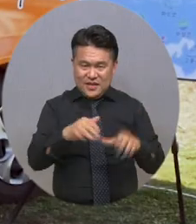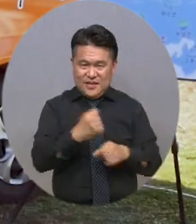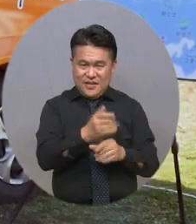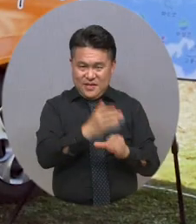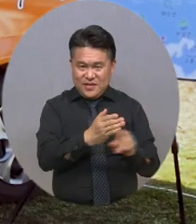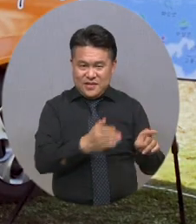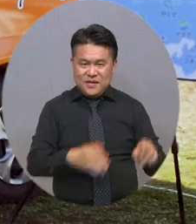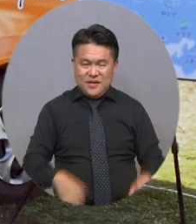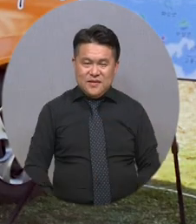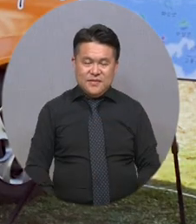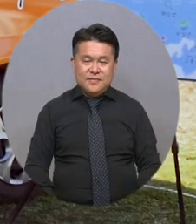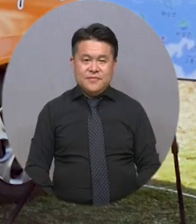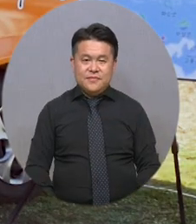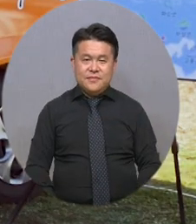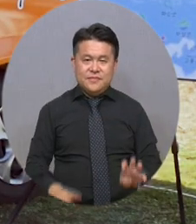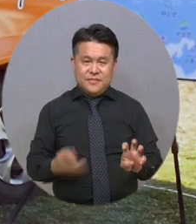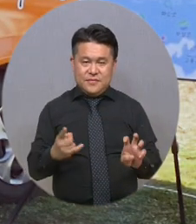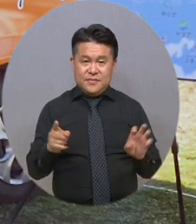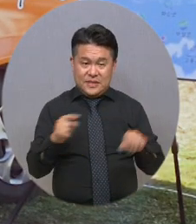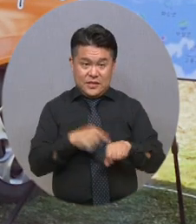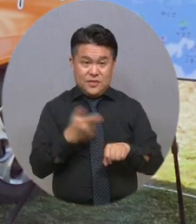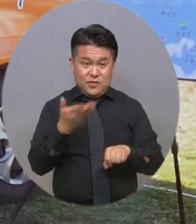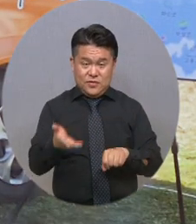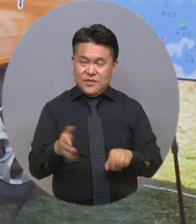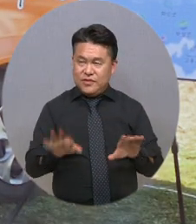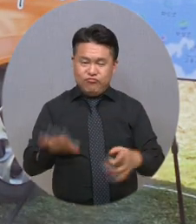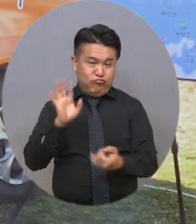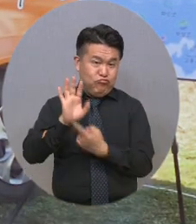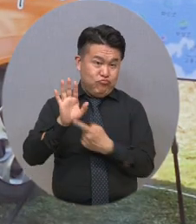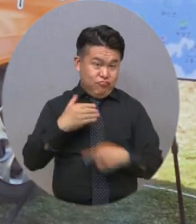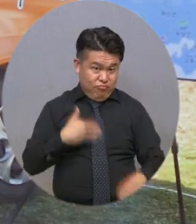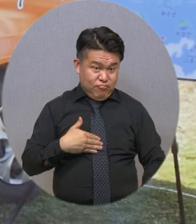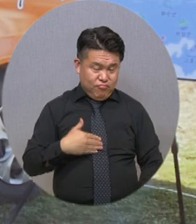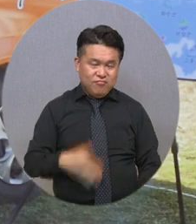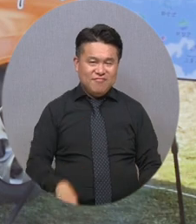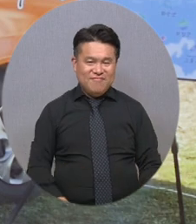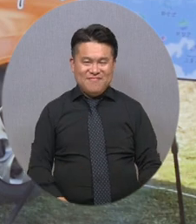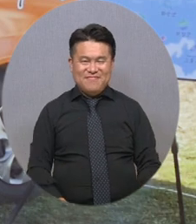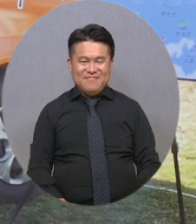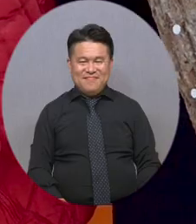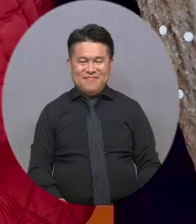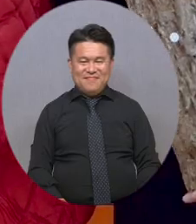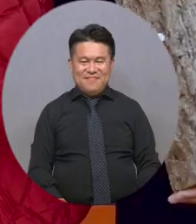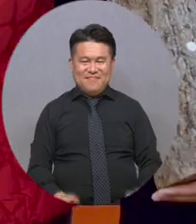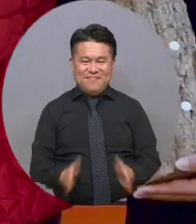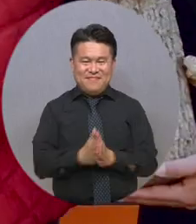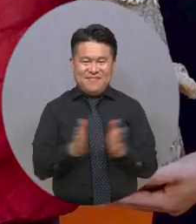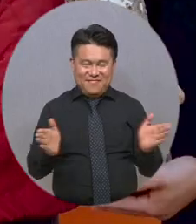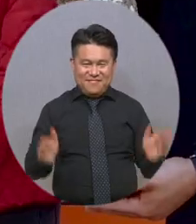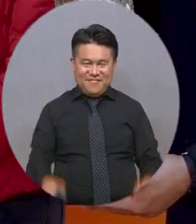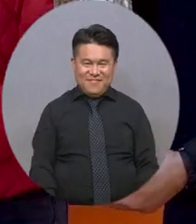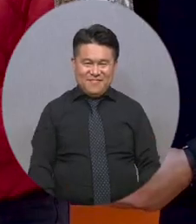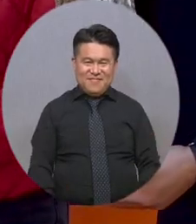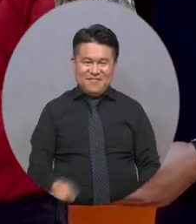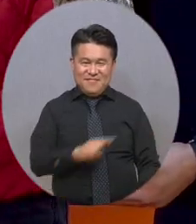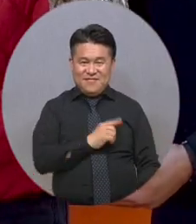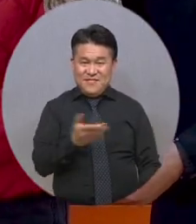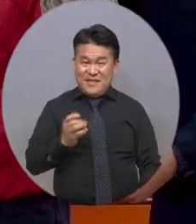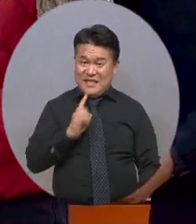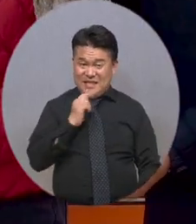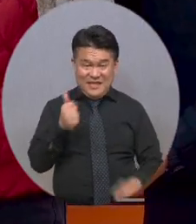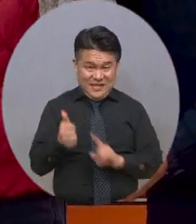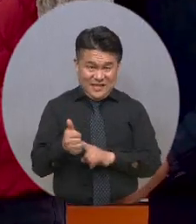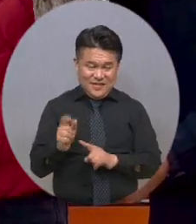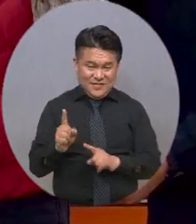자, 그러면 저희가 30초 드릴 테니까 이 표고에 대해서 찐하게 홍보해 주세요. 시작! 네, 일단은 앞서 말씀하신